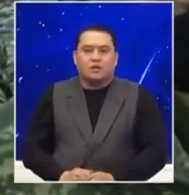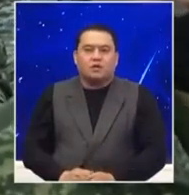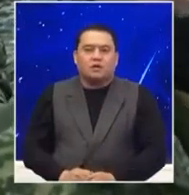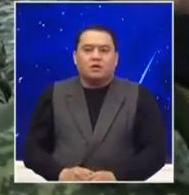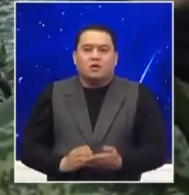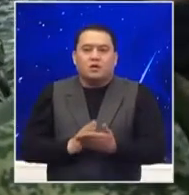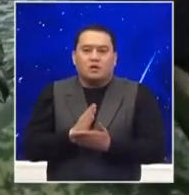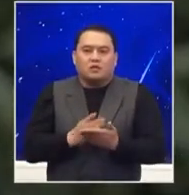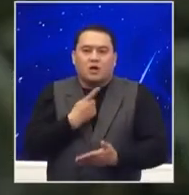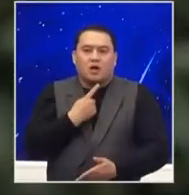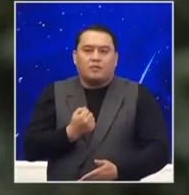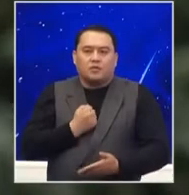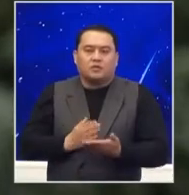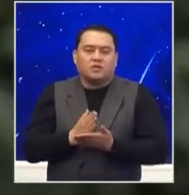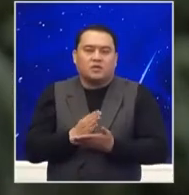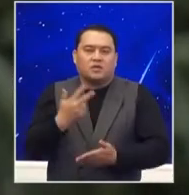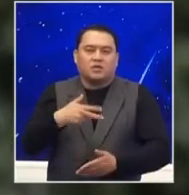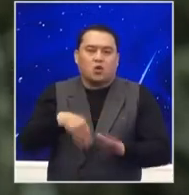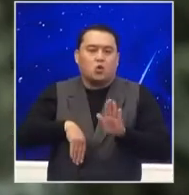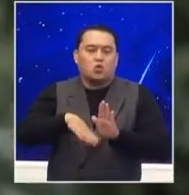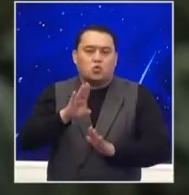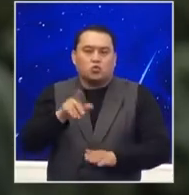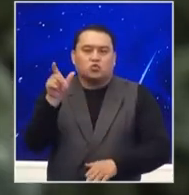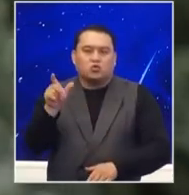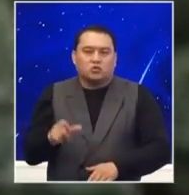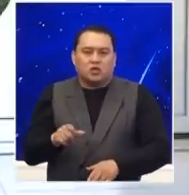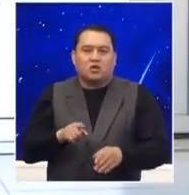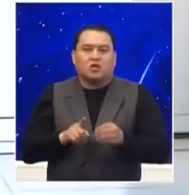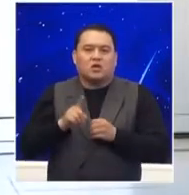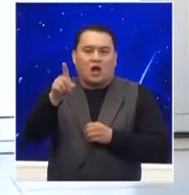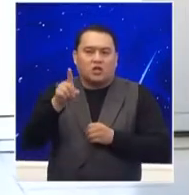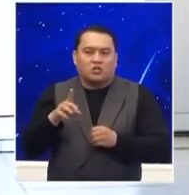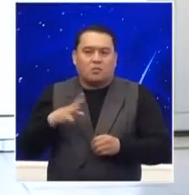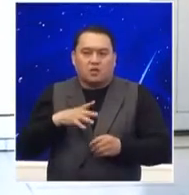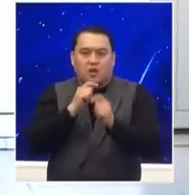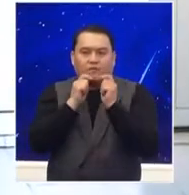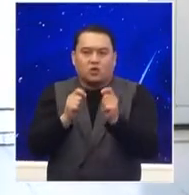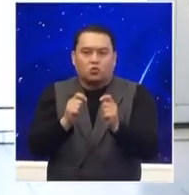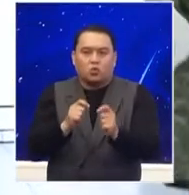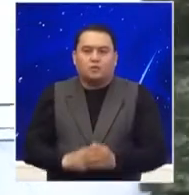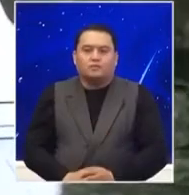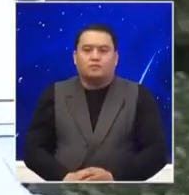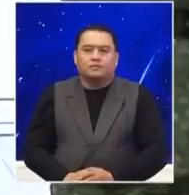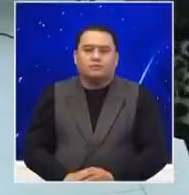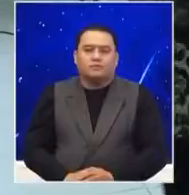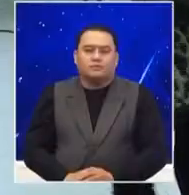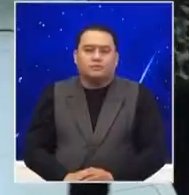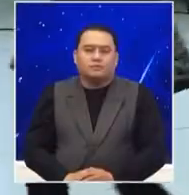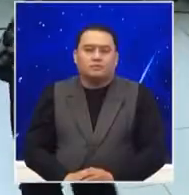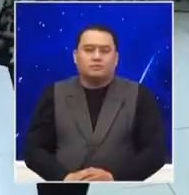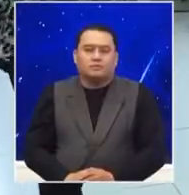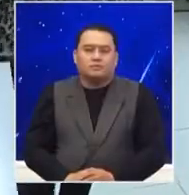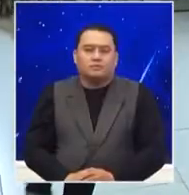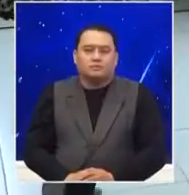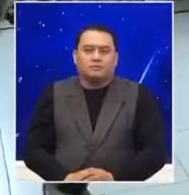непревзойденное владение боевой техникой 30 лучшим артиллеристам и ракетчикам также вручили грамоты. Адина Смагулова, Жайх Курманбаев,